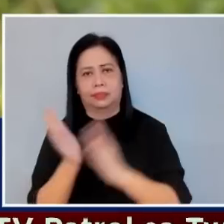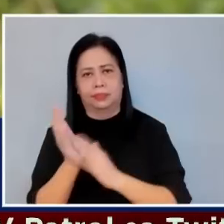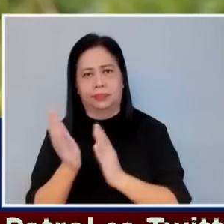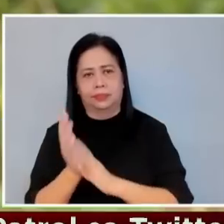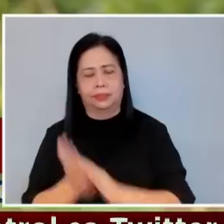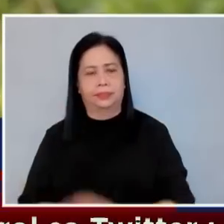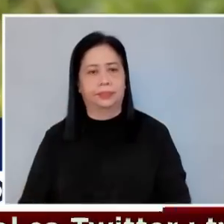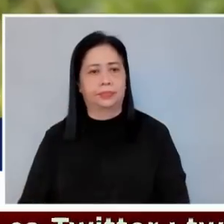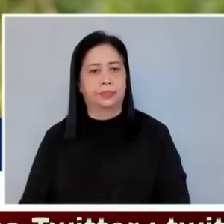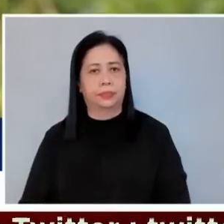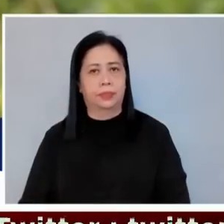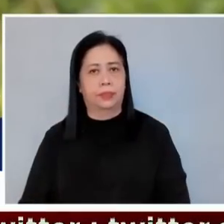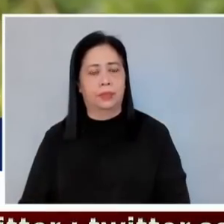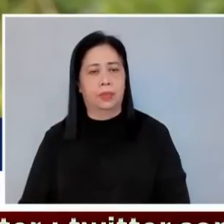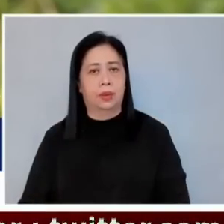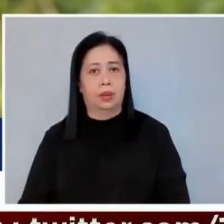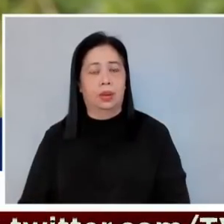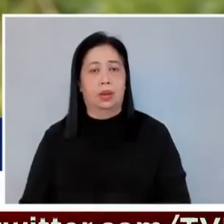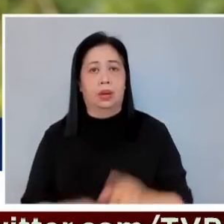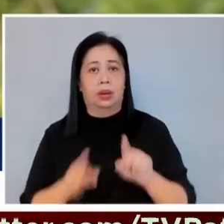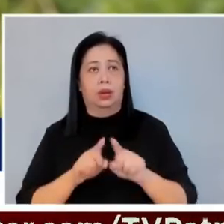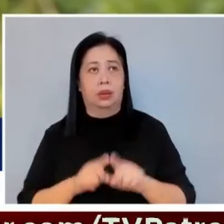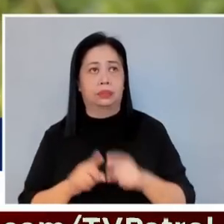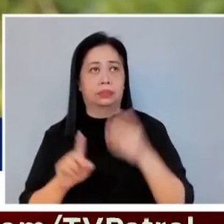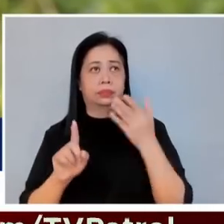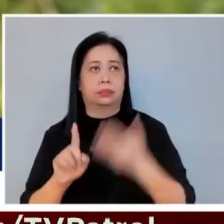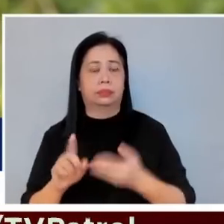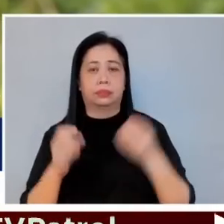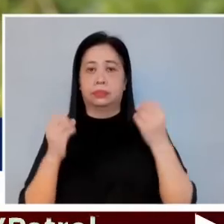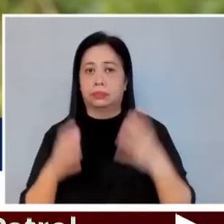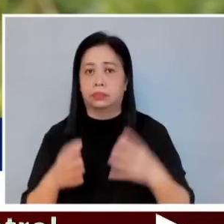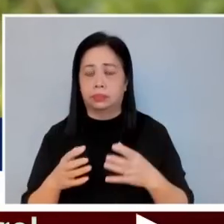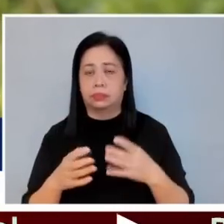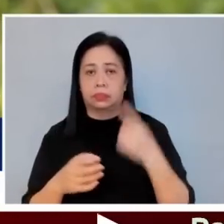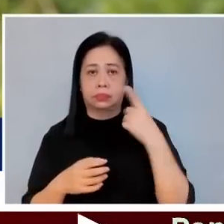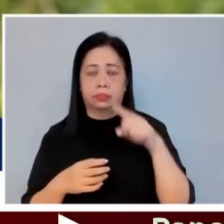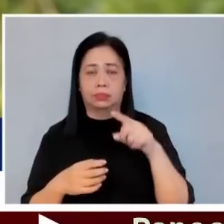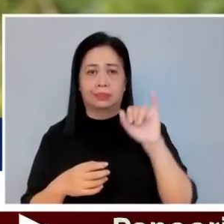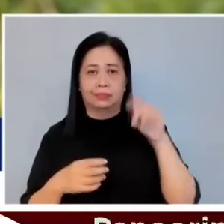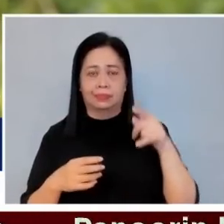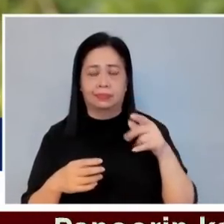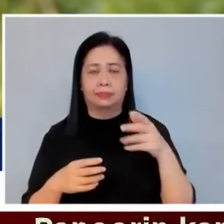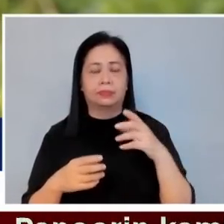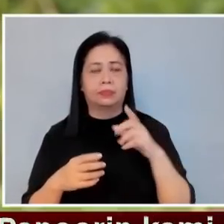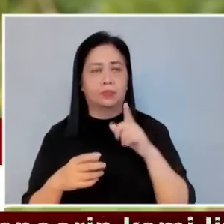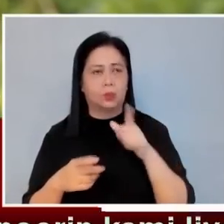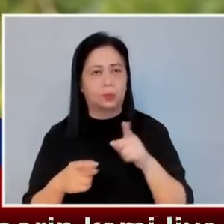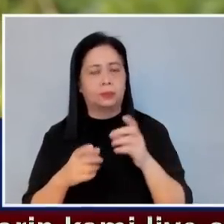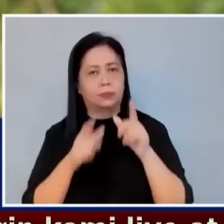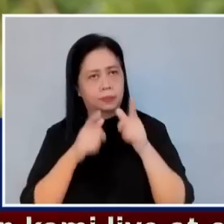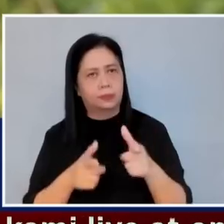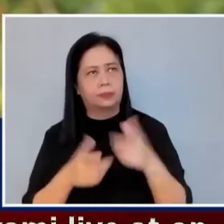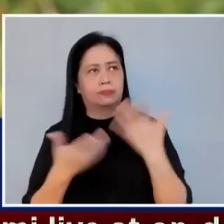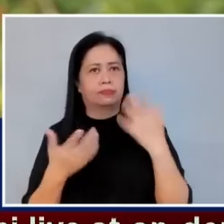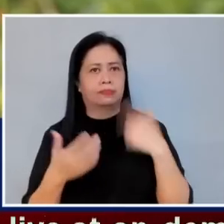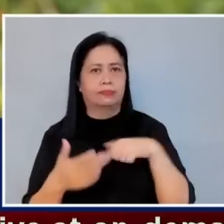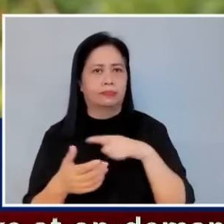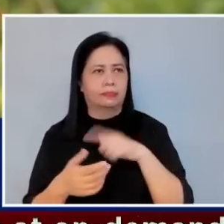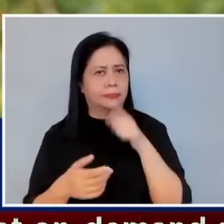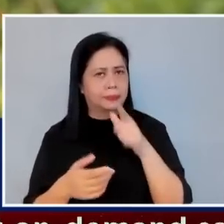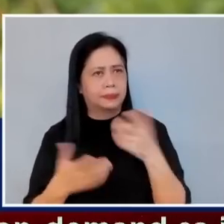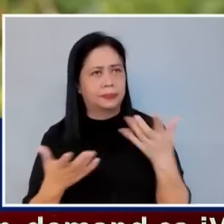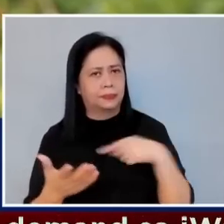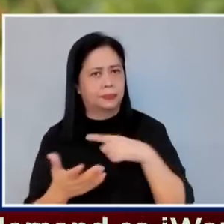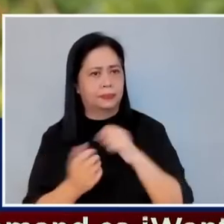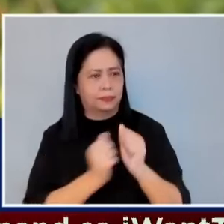Yung pagiging isang guro sa mga katutubo, isang pribilehiyo. Kasi privilege na